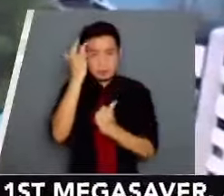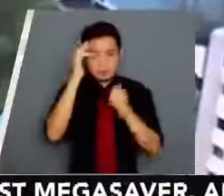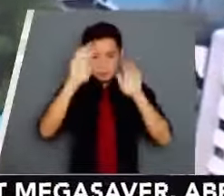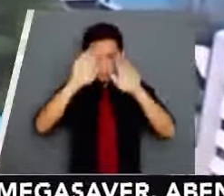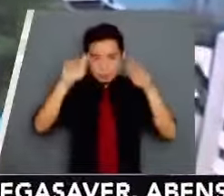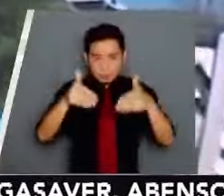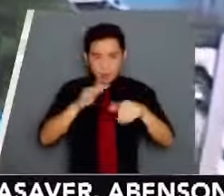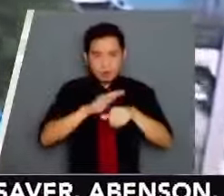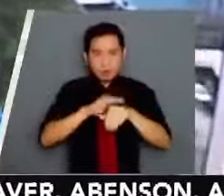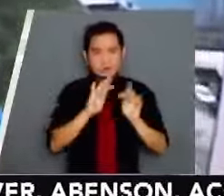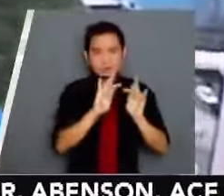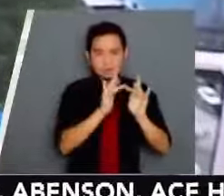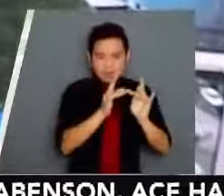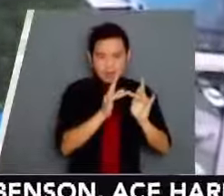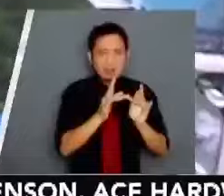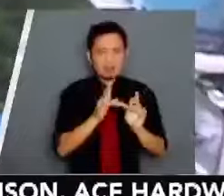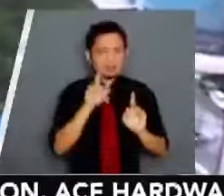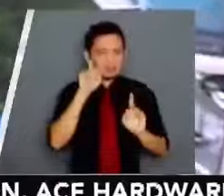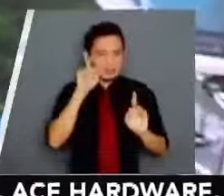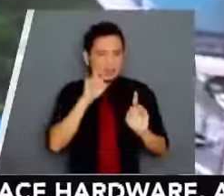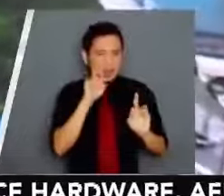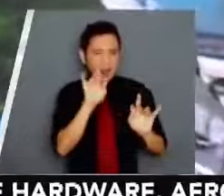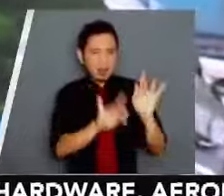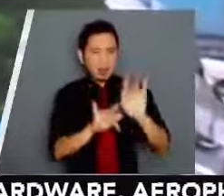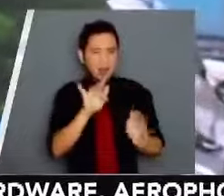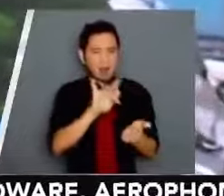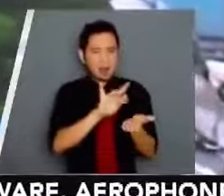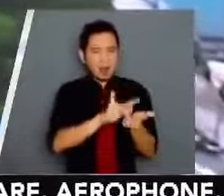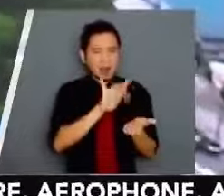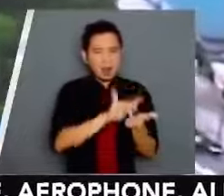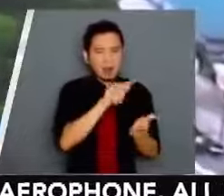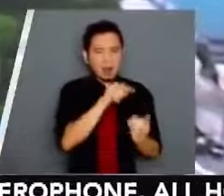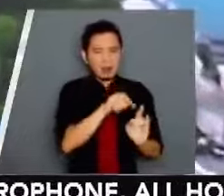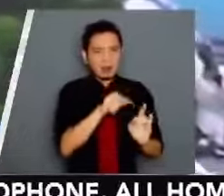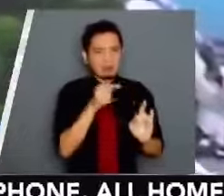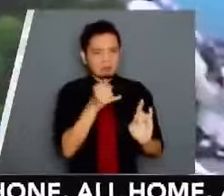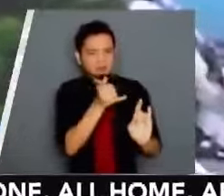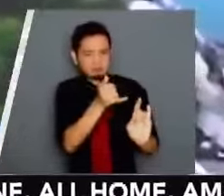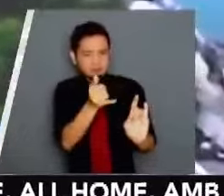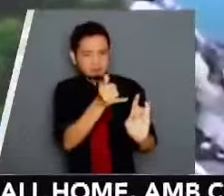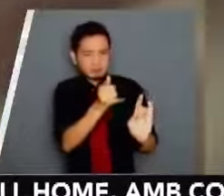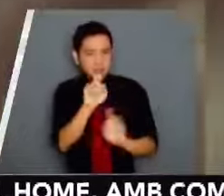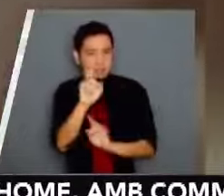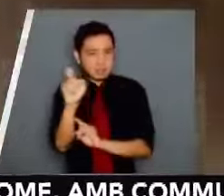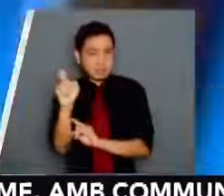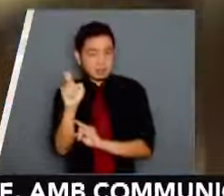ito Dahil karamihan sa mga salarin kaanak ng mga biktima narito ang aking unang